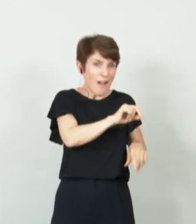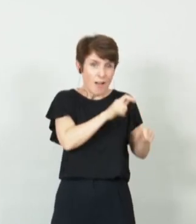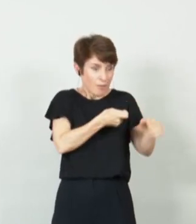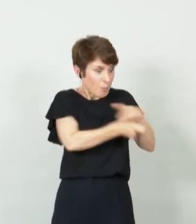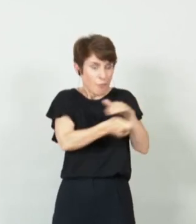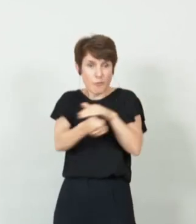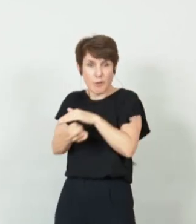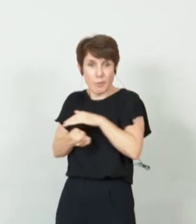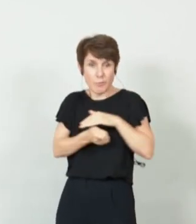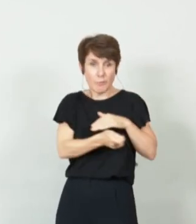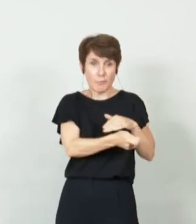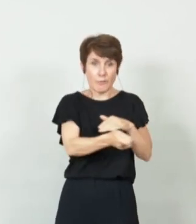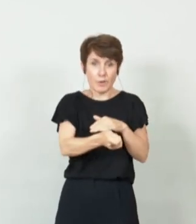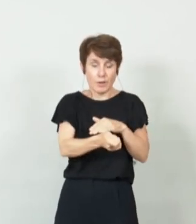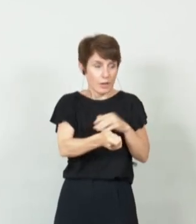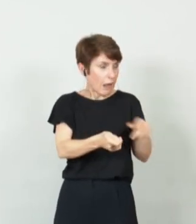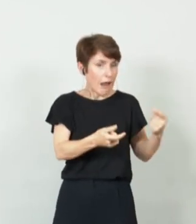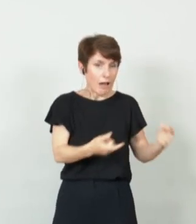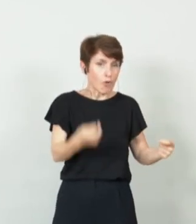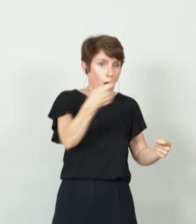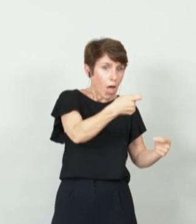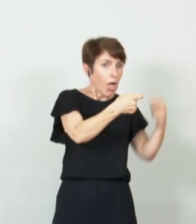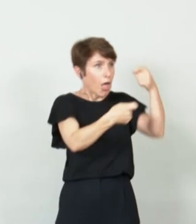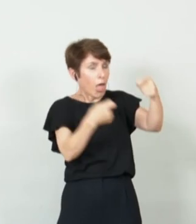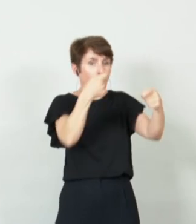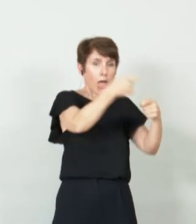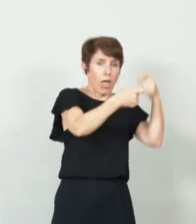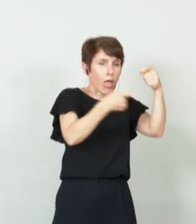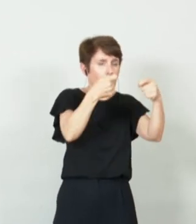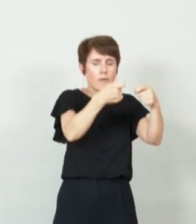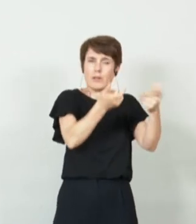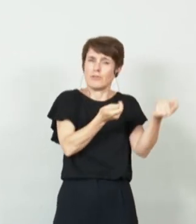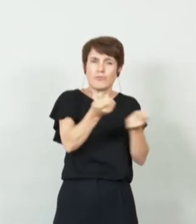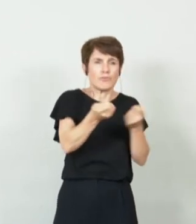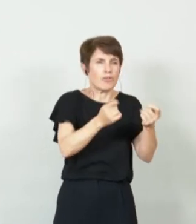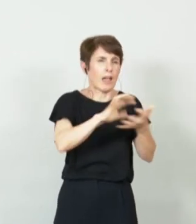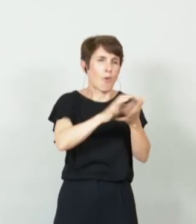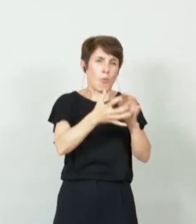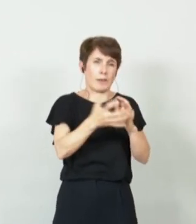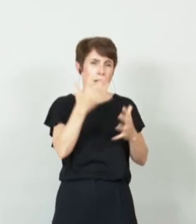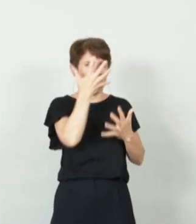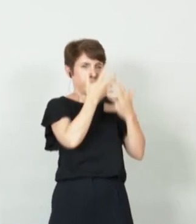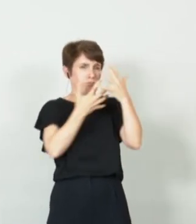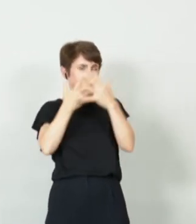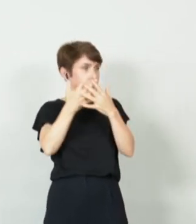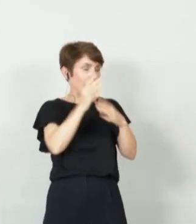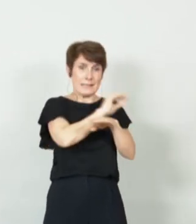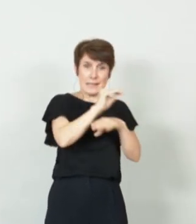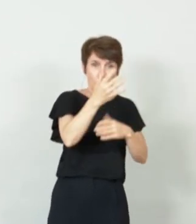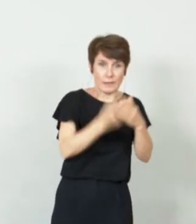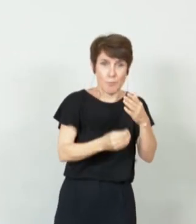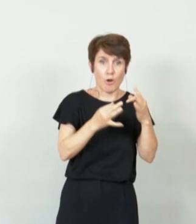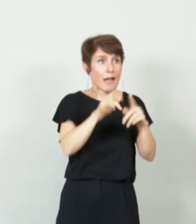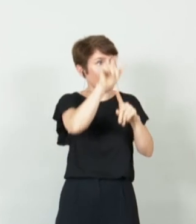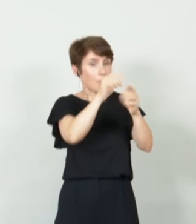reversement hypothétique de toutes ces subventions qui est complètement ingérable et complètement insécurisé par rapport à cet emploi et par rapport au